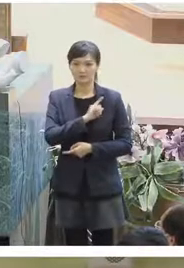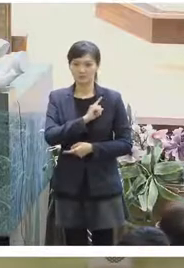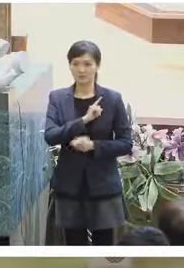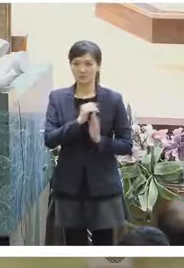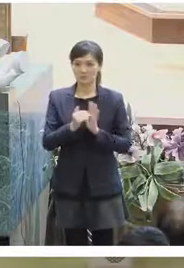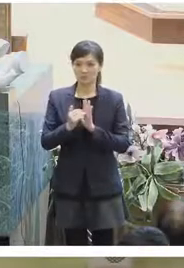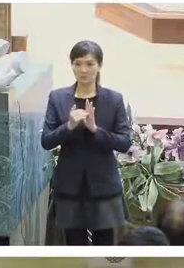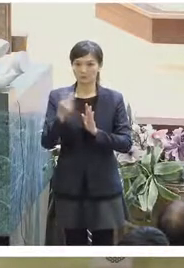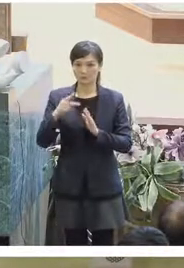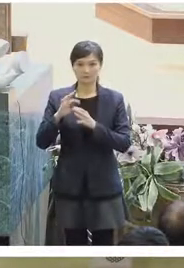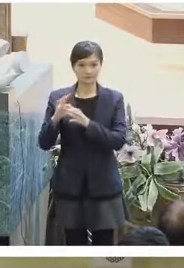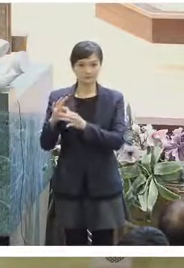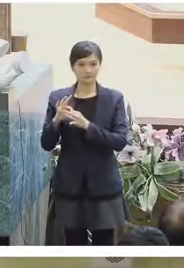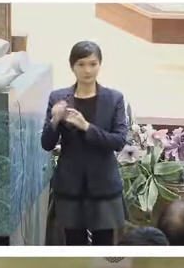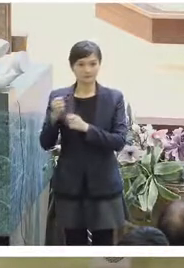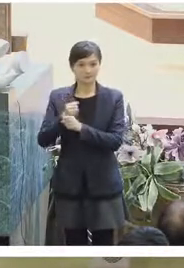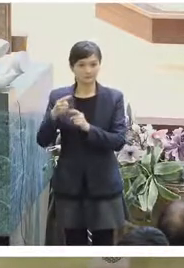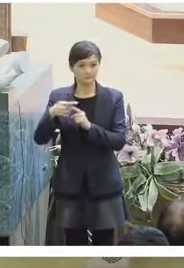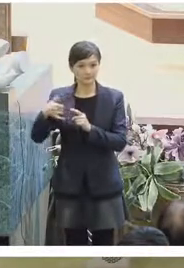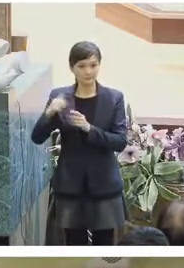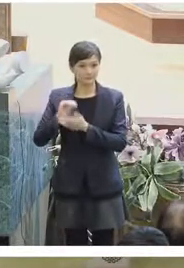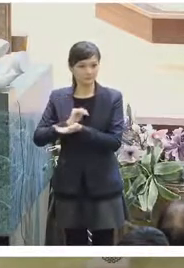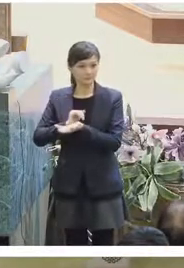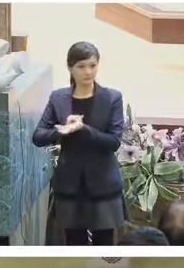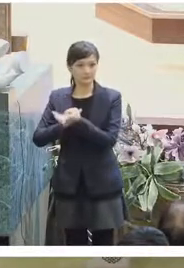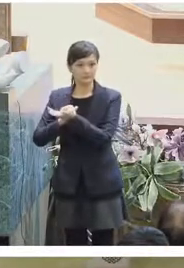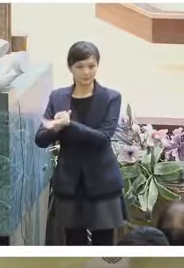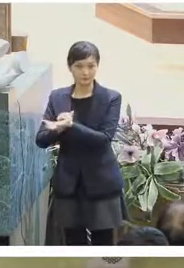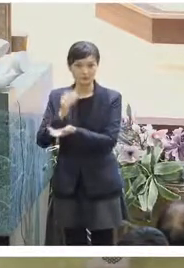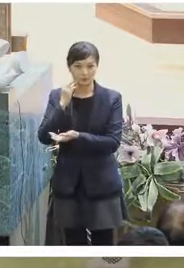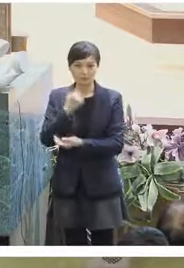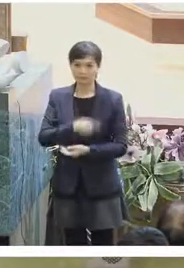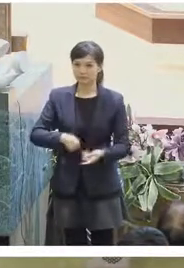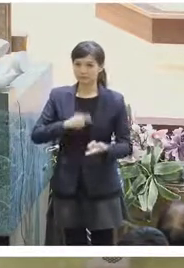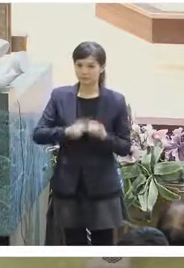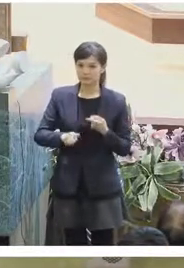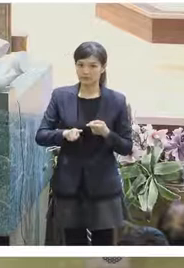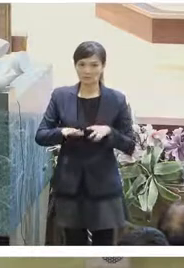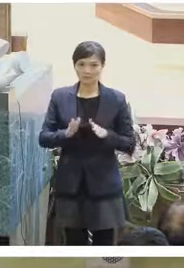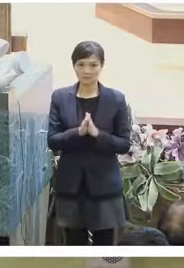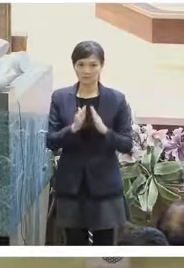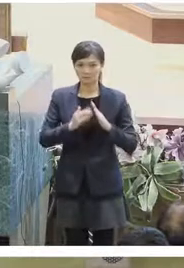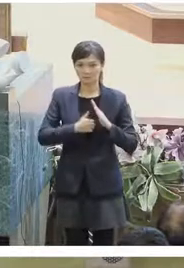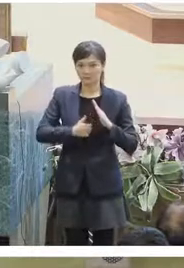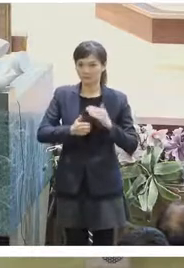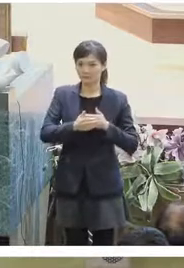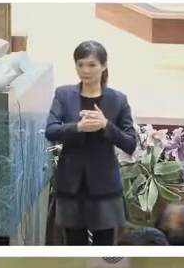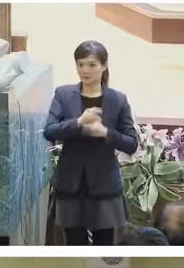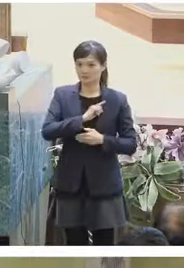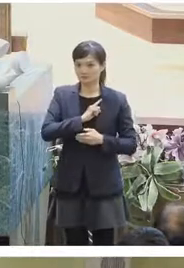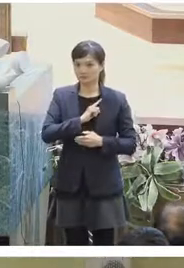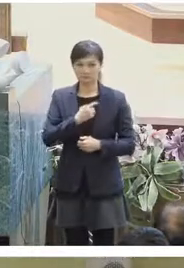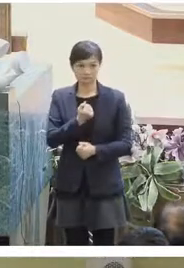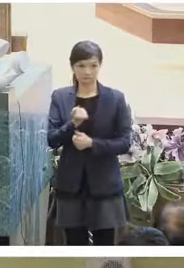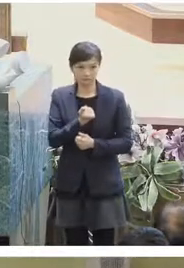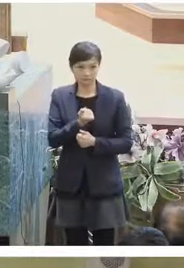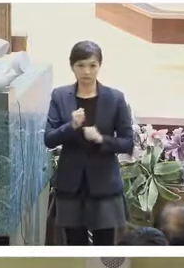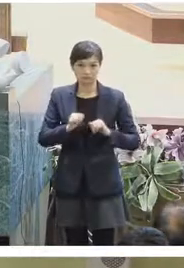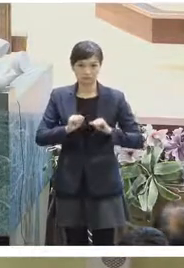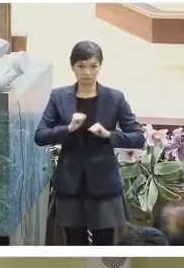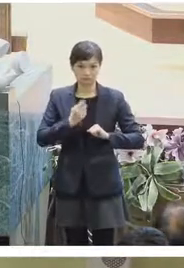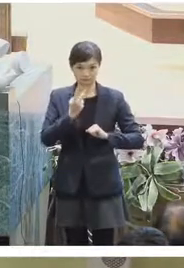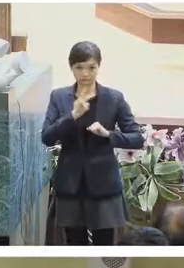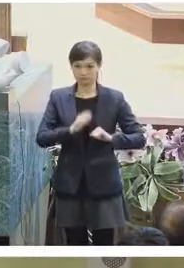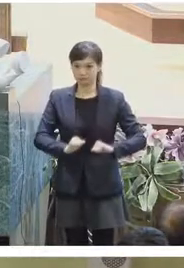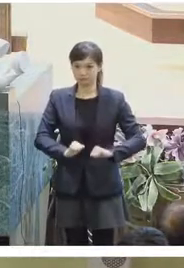施，并且联系会场工作人员。如果有身体不适，或者是需要居家隔离、居家检疫、自主健康管理等等具感染的情